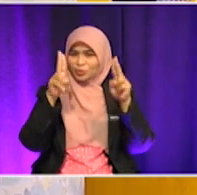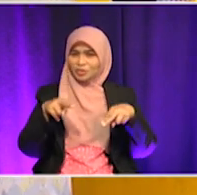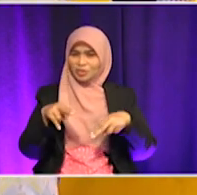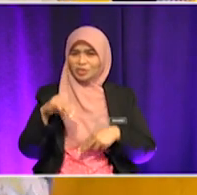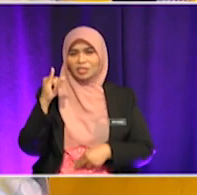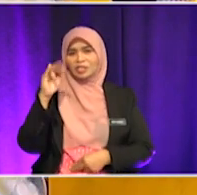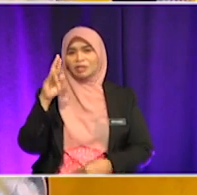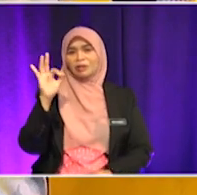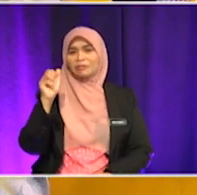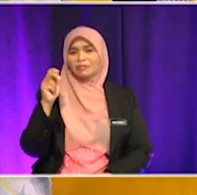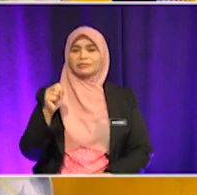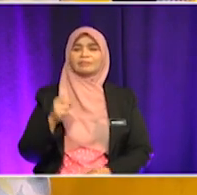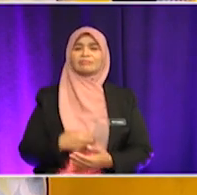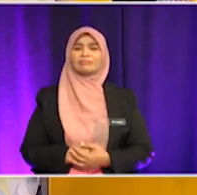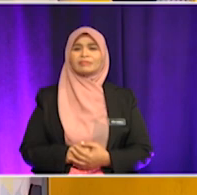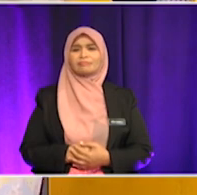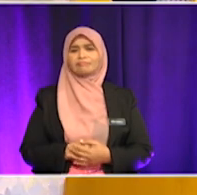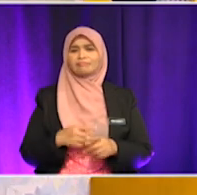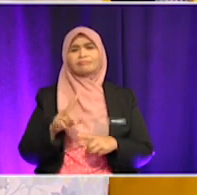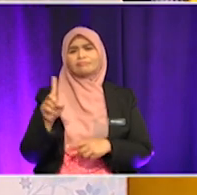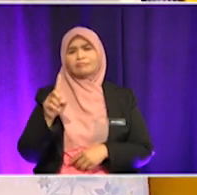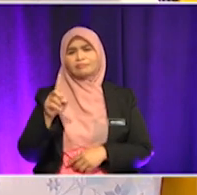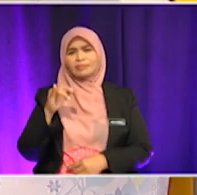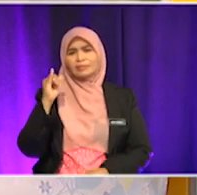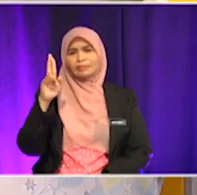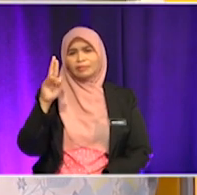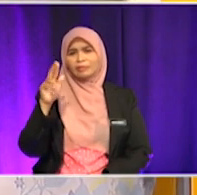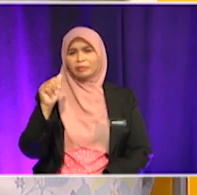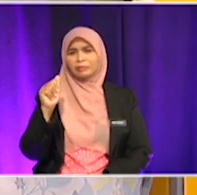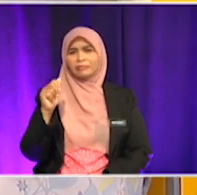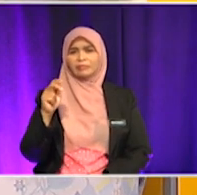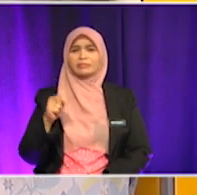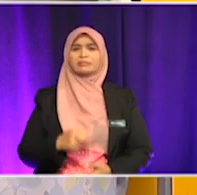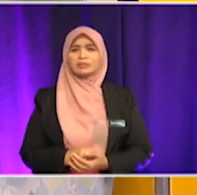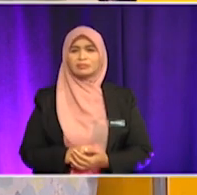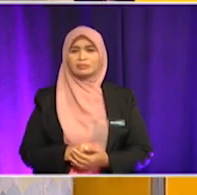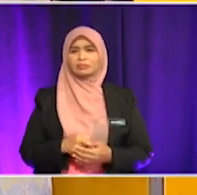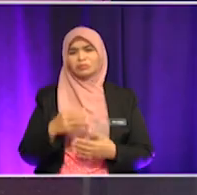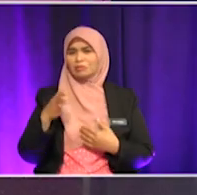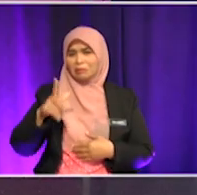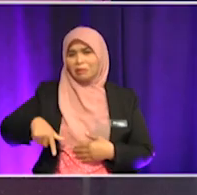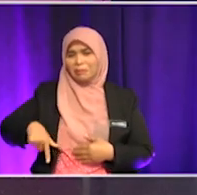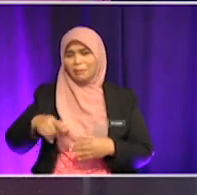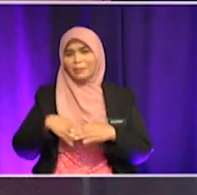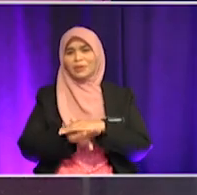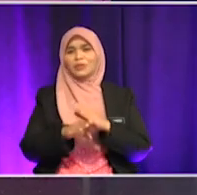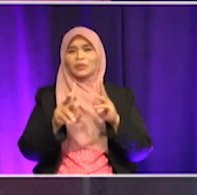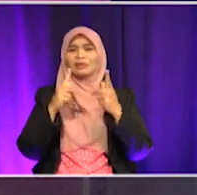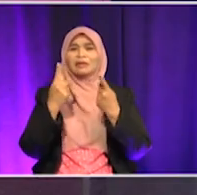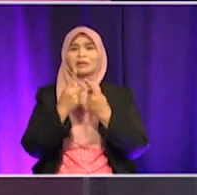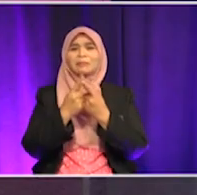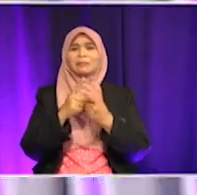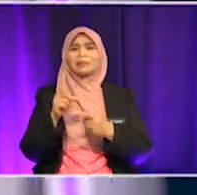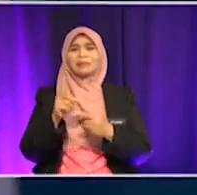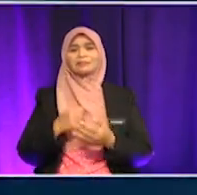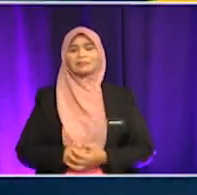kuis matematik nanti. Tapi mana Irfan eh? Cikgu rasa macam dah lambat masuk kelas ni, Irfan. Oh, Irfan. Mana